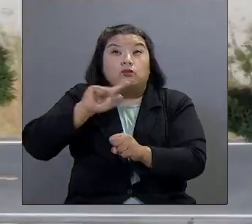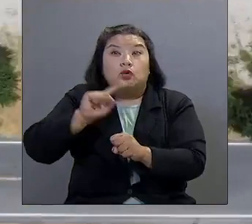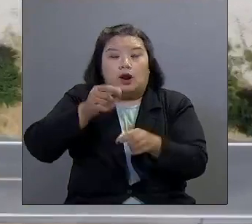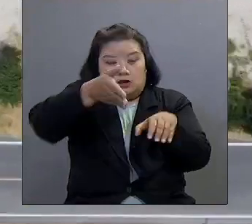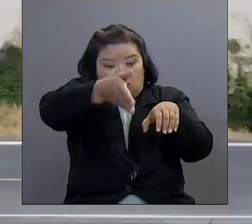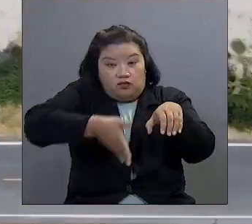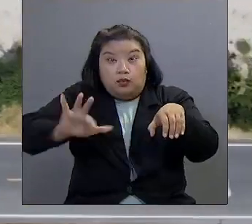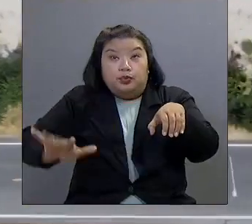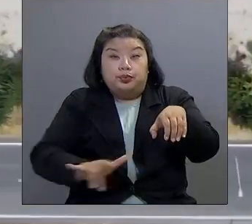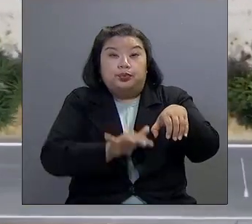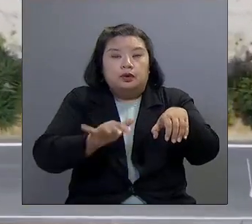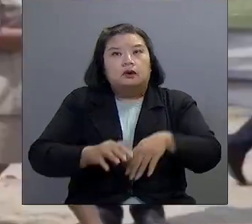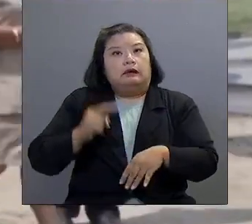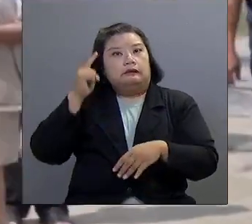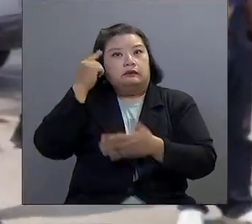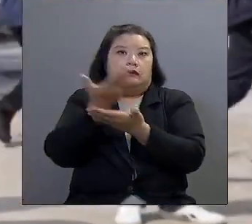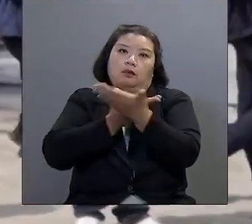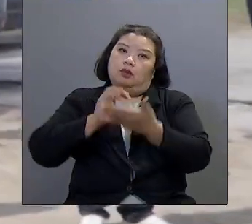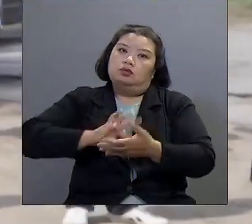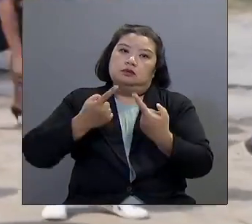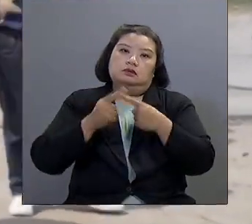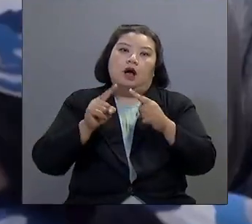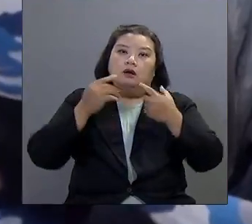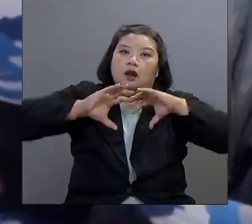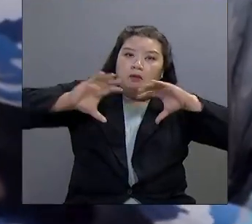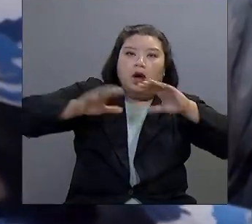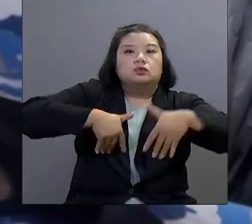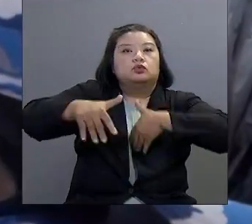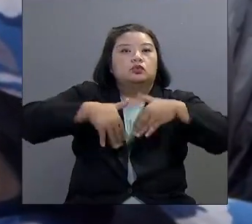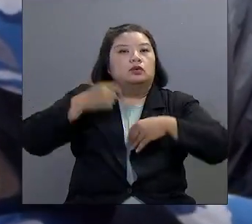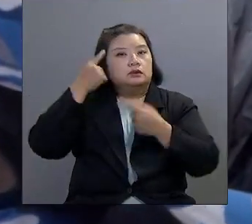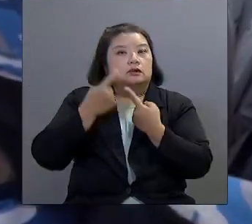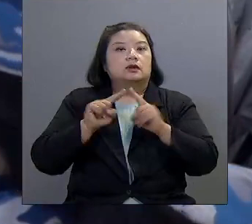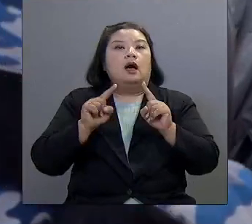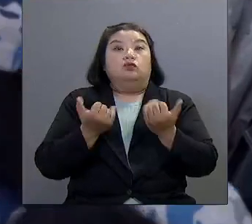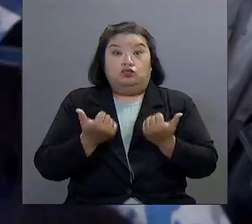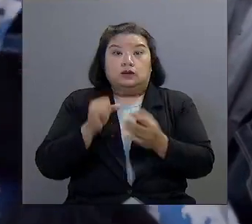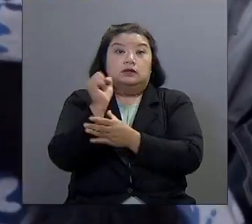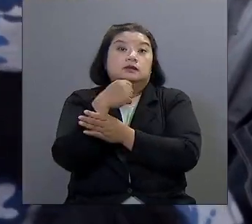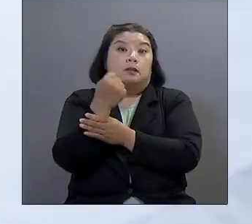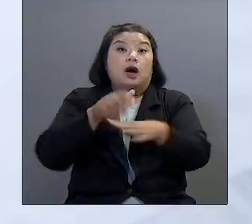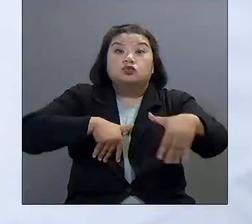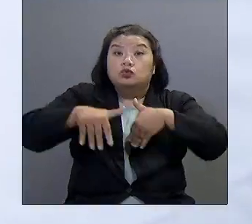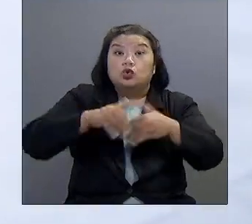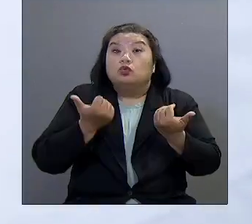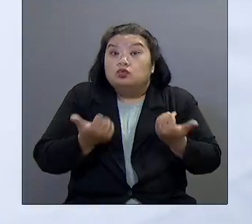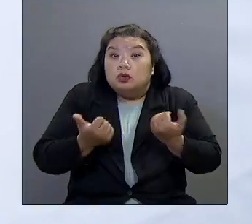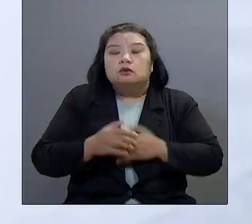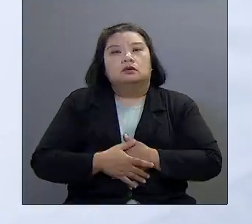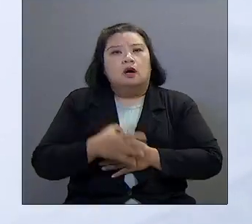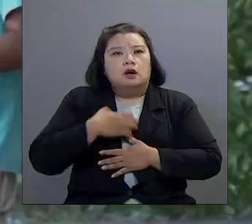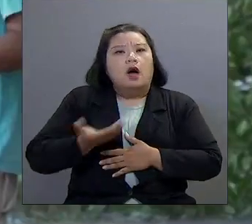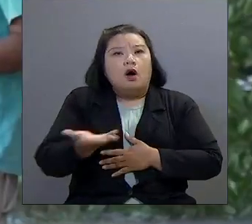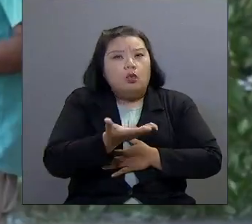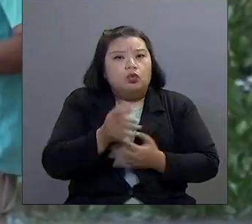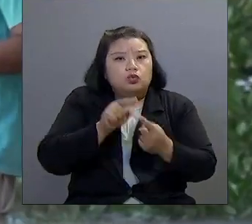ทำให้เกิดความคเทนที่แตกต่างกันของภาครัฐและภาคประชาชนค่ะซึสภาผู้ชมและผู้ฟังรายการก็อยากจะให้ไ